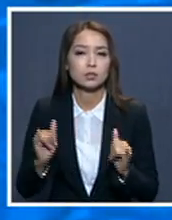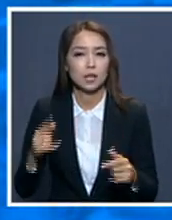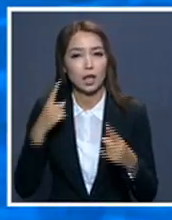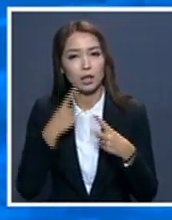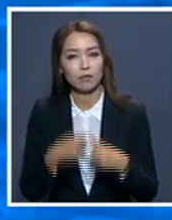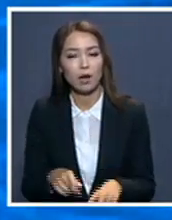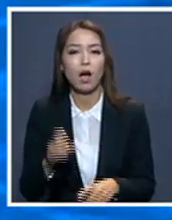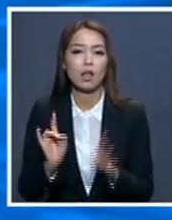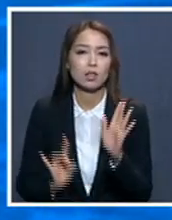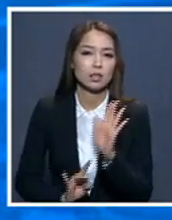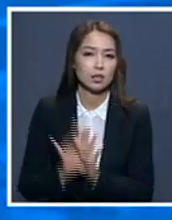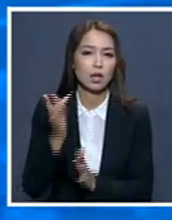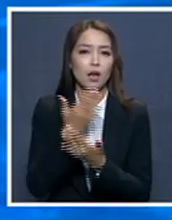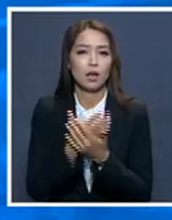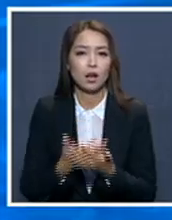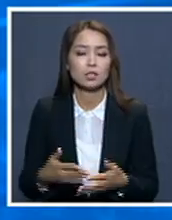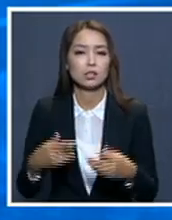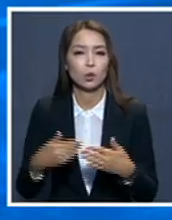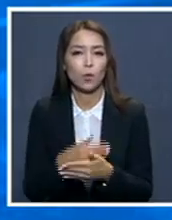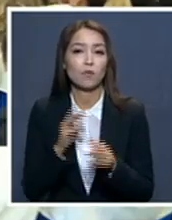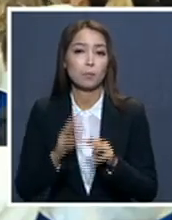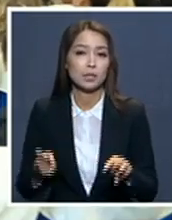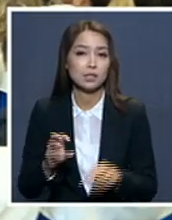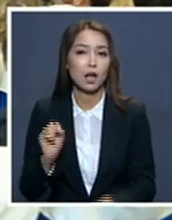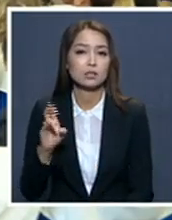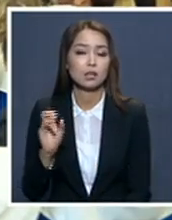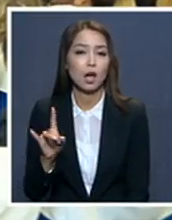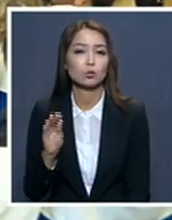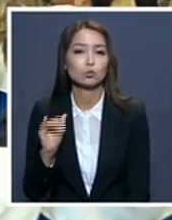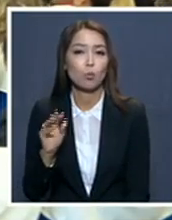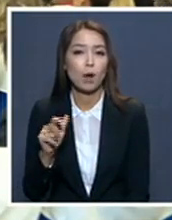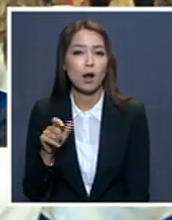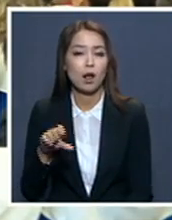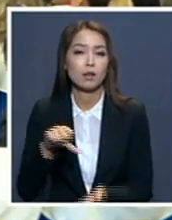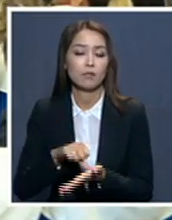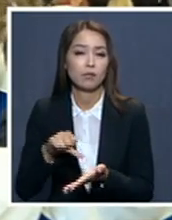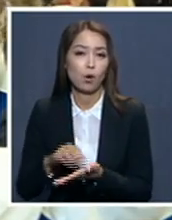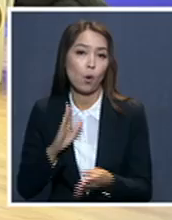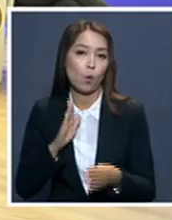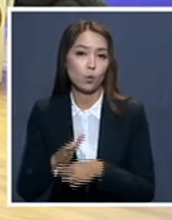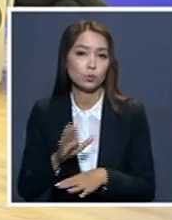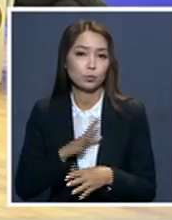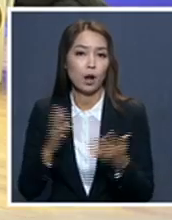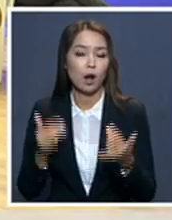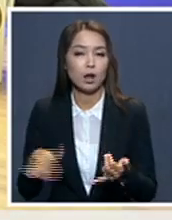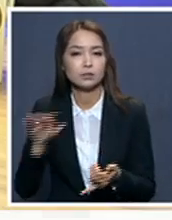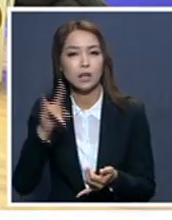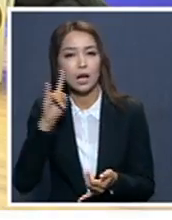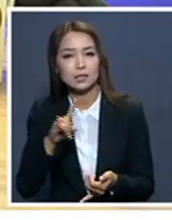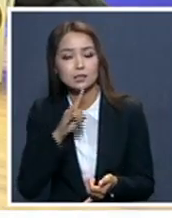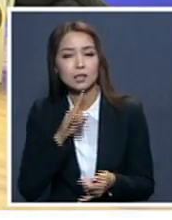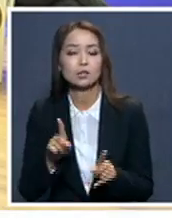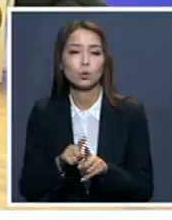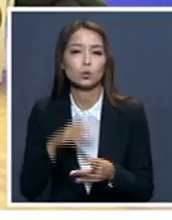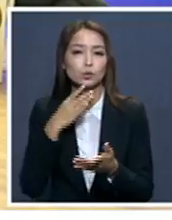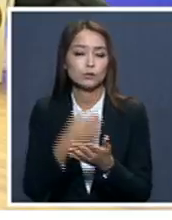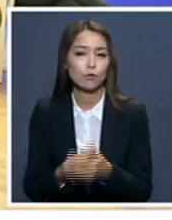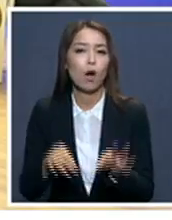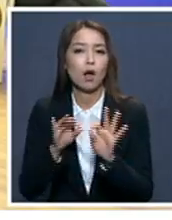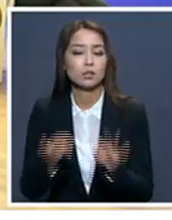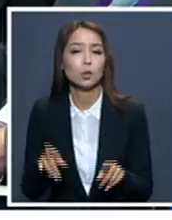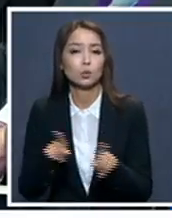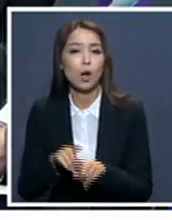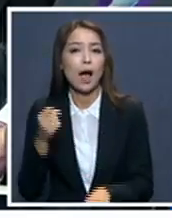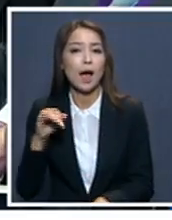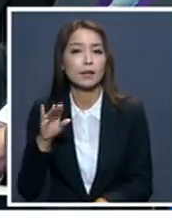және аэроғарыш өнеркәсіп министрі Асқар Жұмағалиев арнайы барды. Көпшілікке алдымен қазақстандық өнертапқыштардың IT